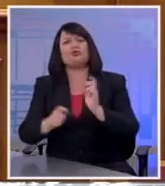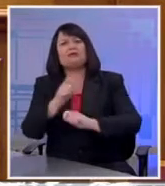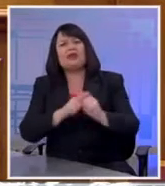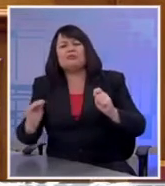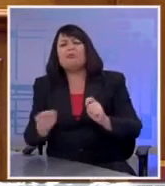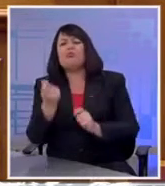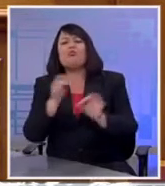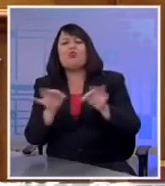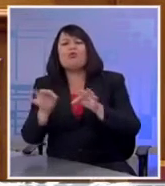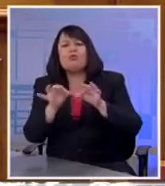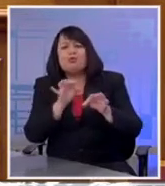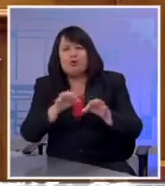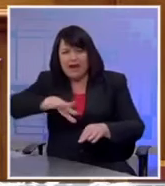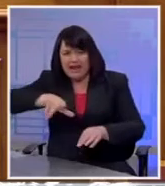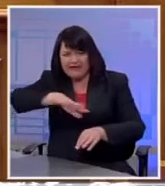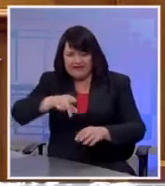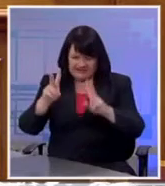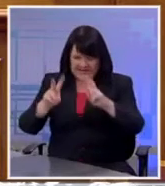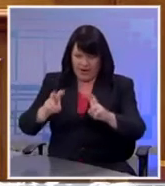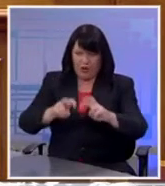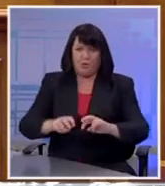έσχες να ελέγξουμε τους κλέφτες.